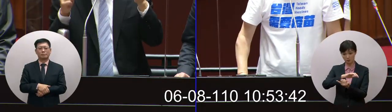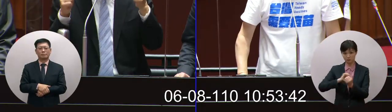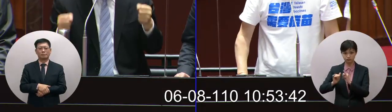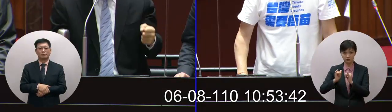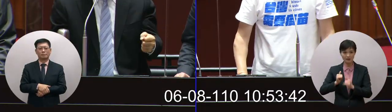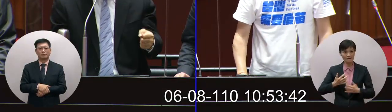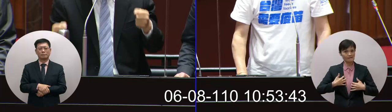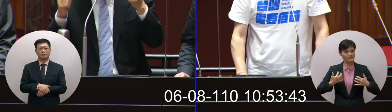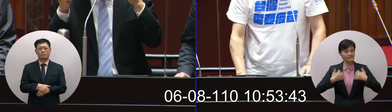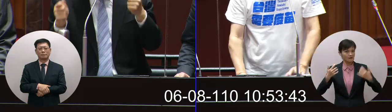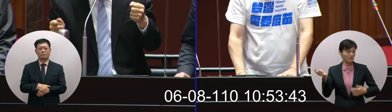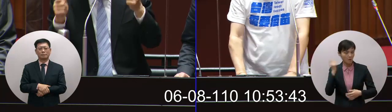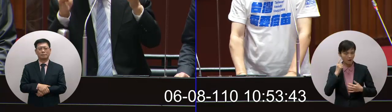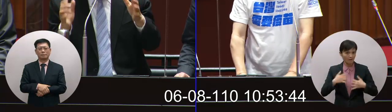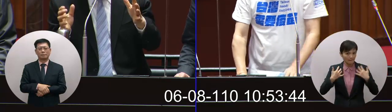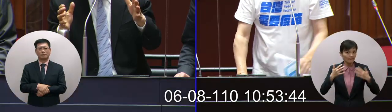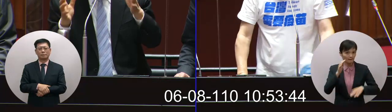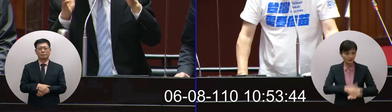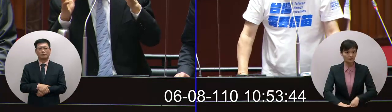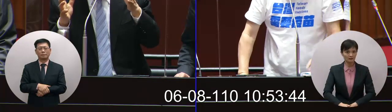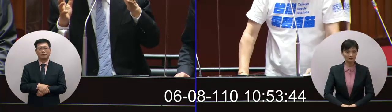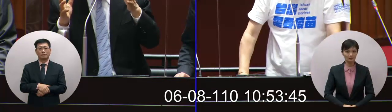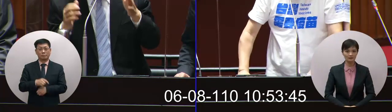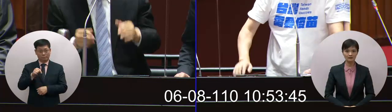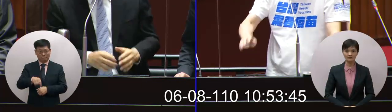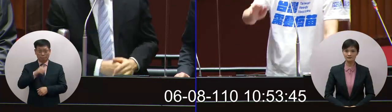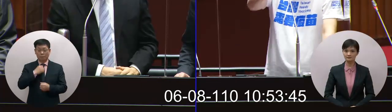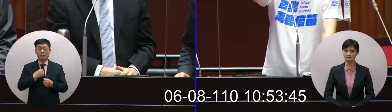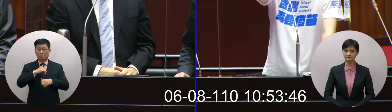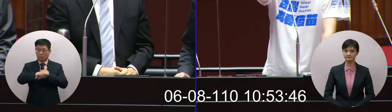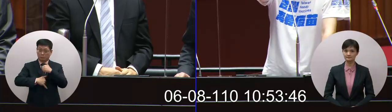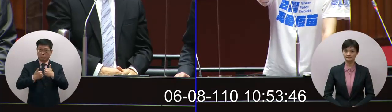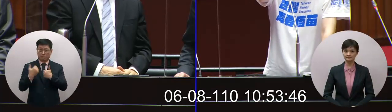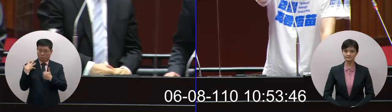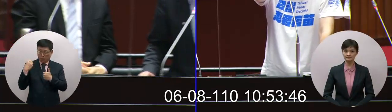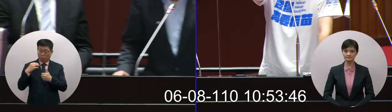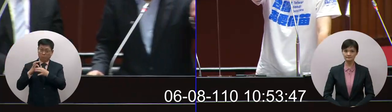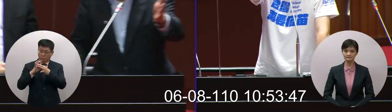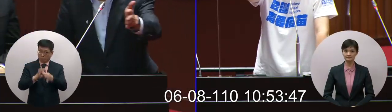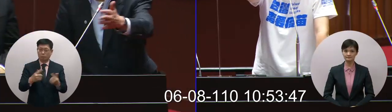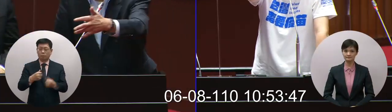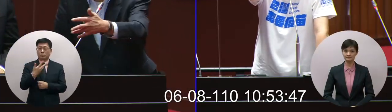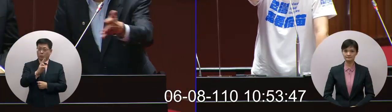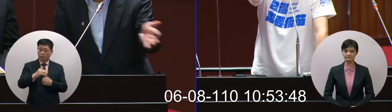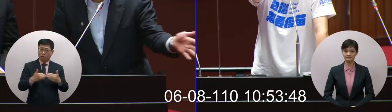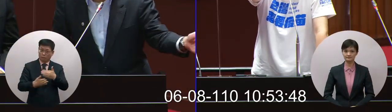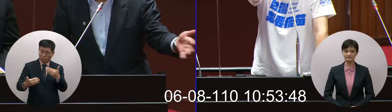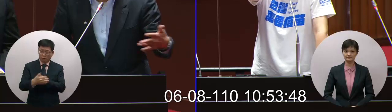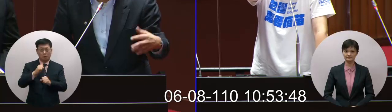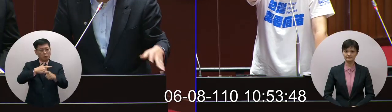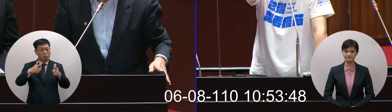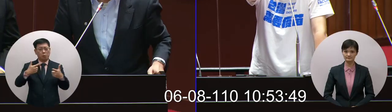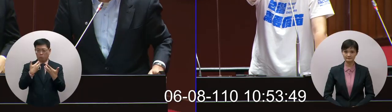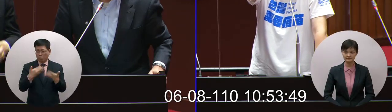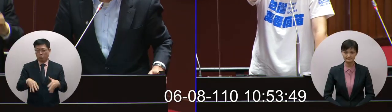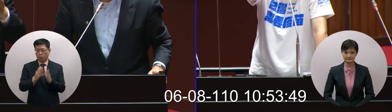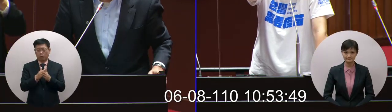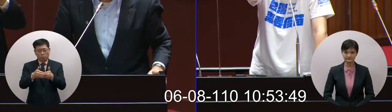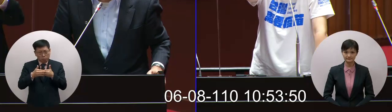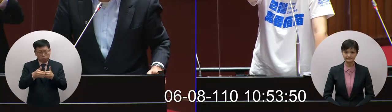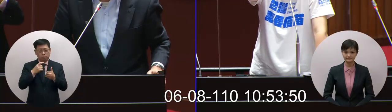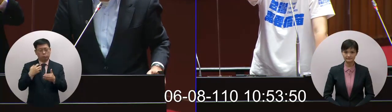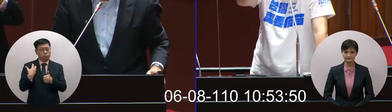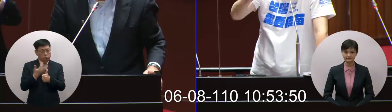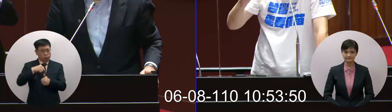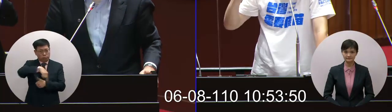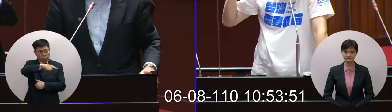了。 这样就有点维生上面所必要，像水电、交通，很多都是一些必要社会运